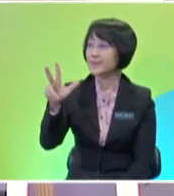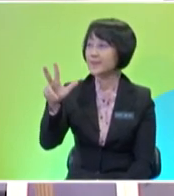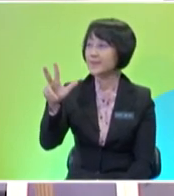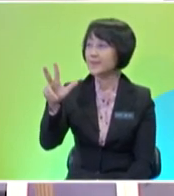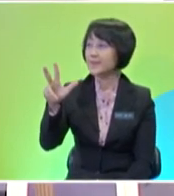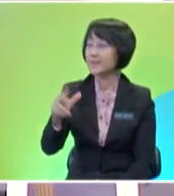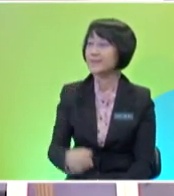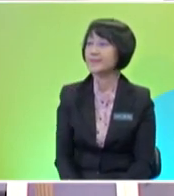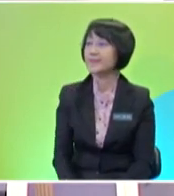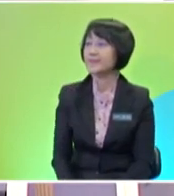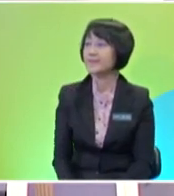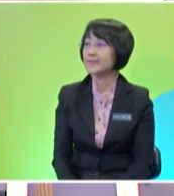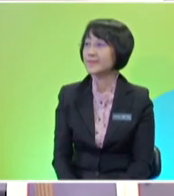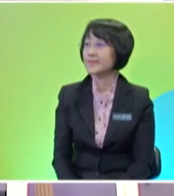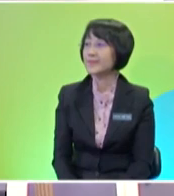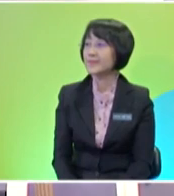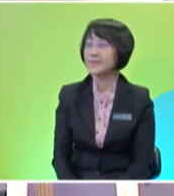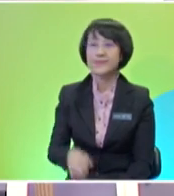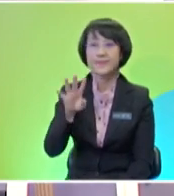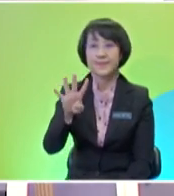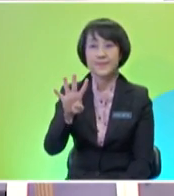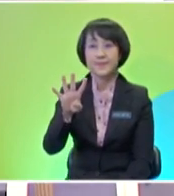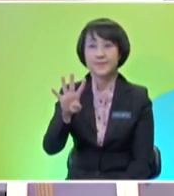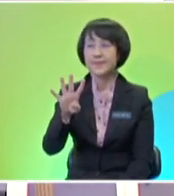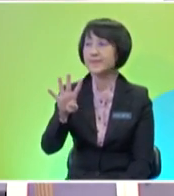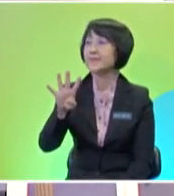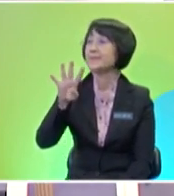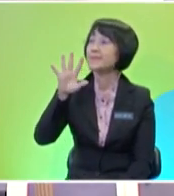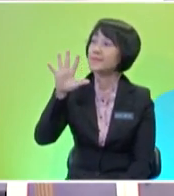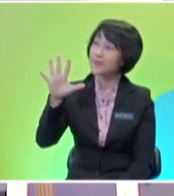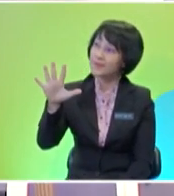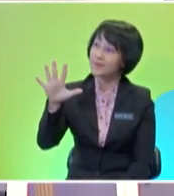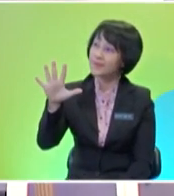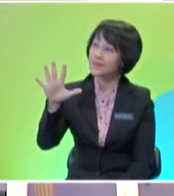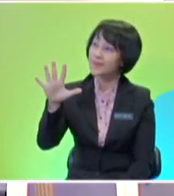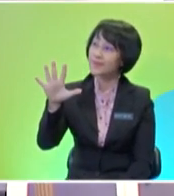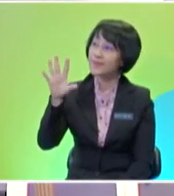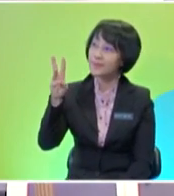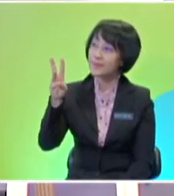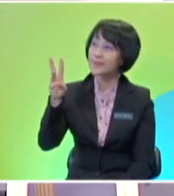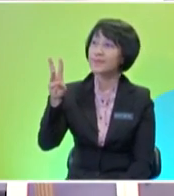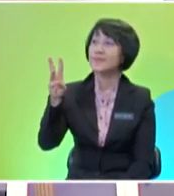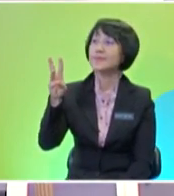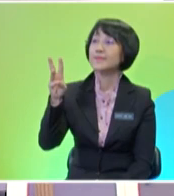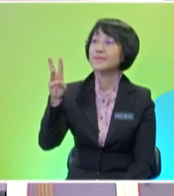tiga empat lima enam